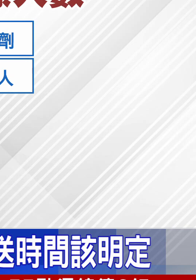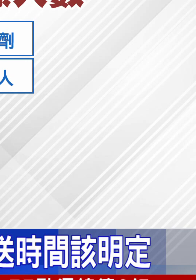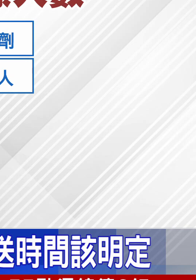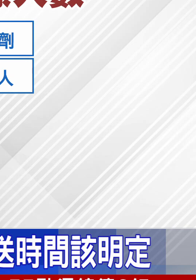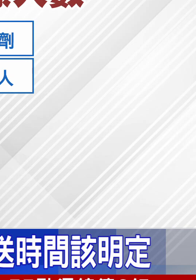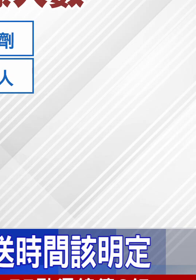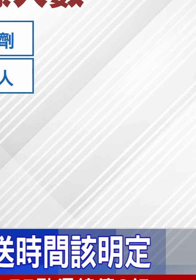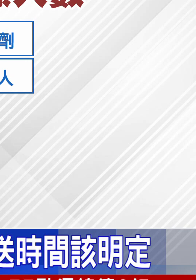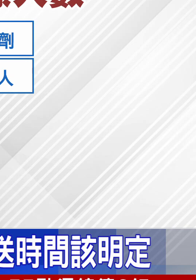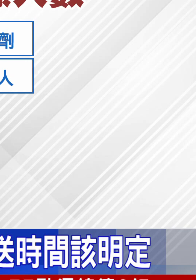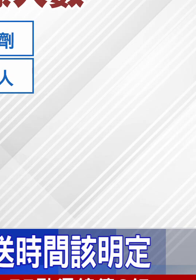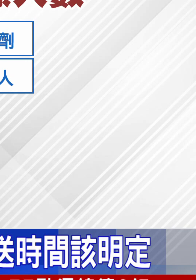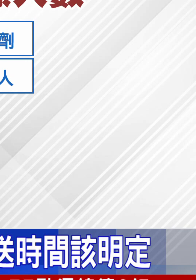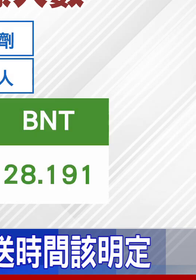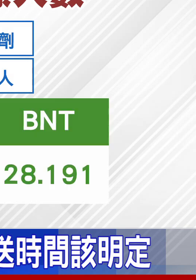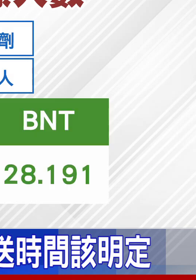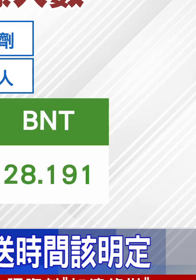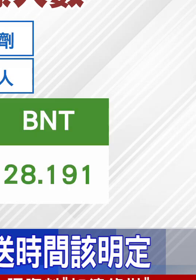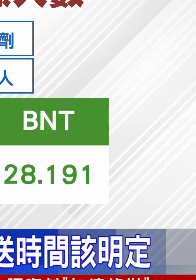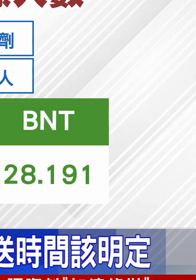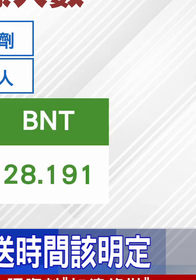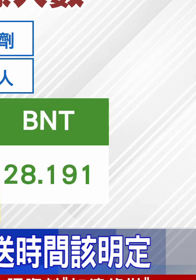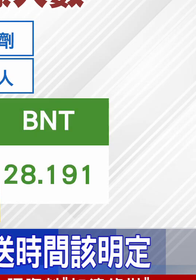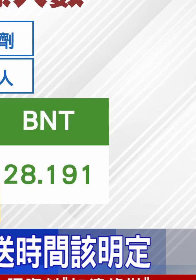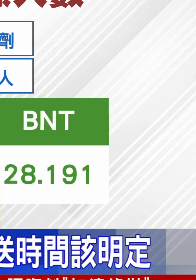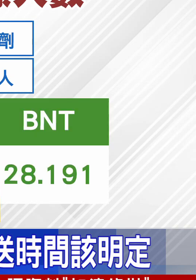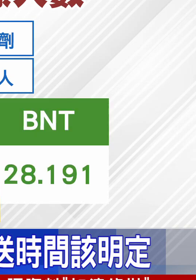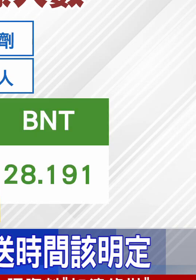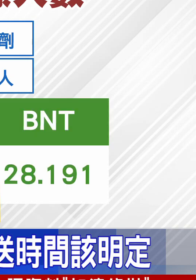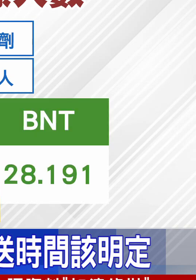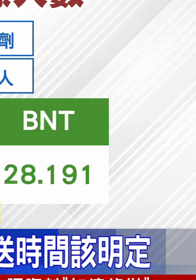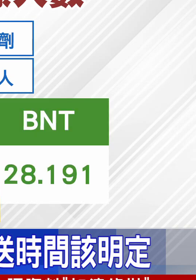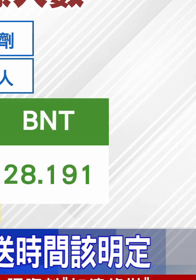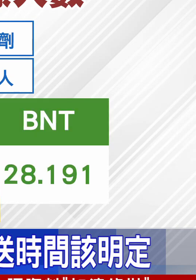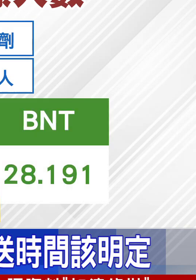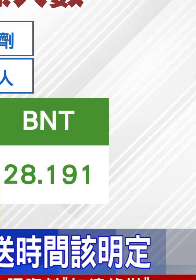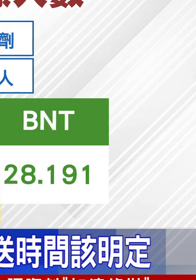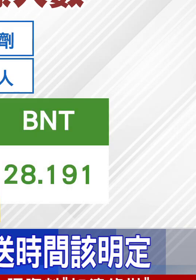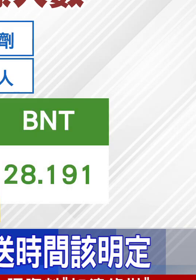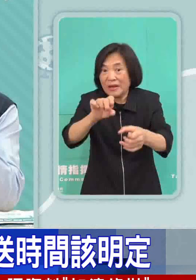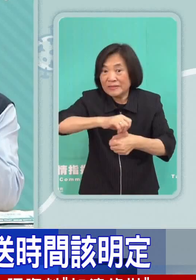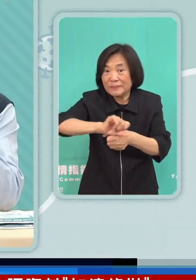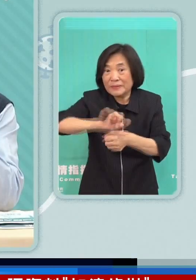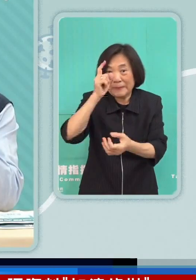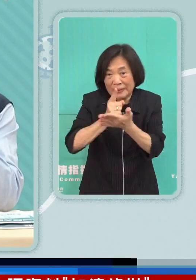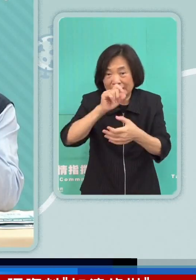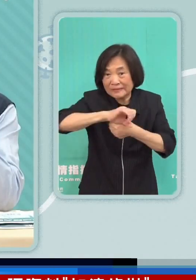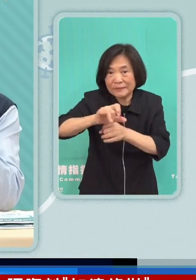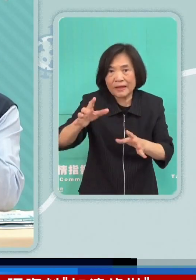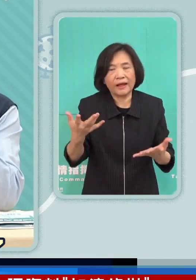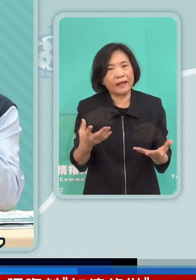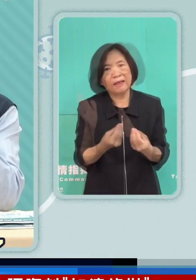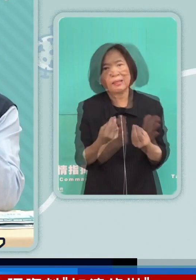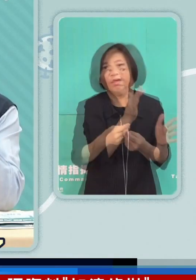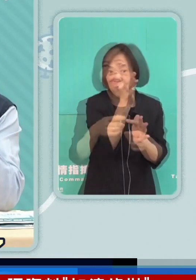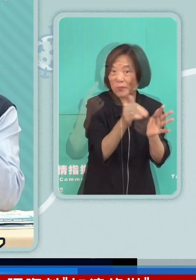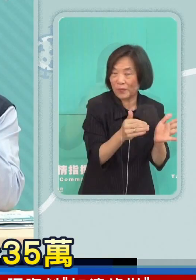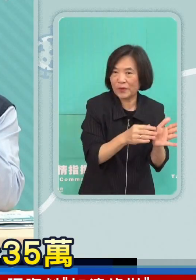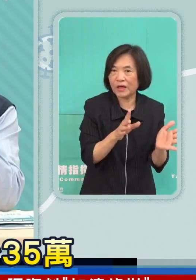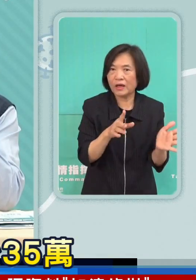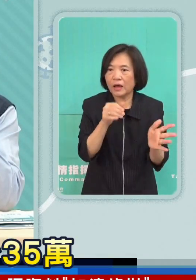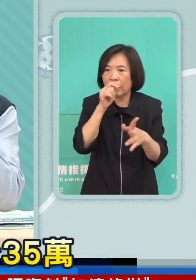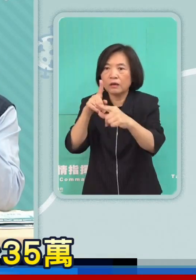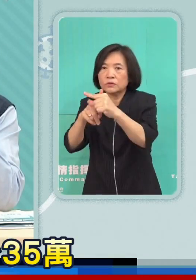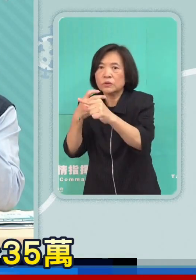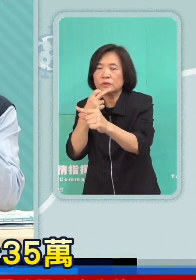只有大约128万人。四种疫苗加总落差高达34万5千剂。 最气的就是，好，我都准备好了，来打